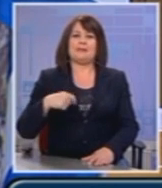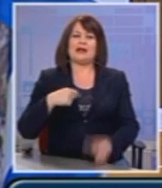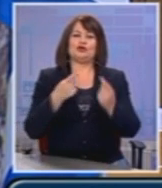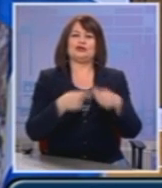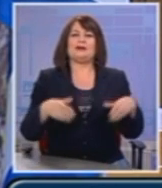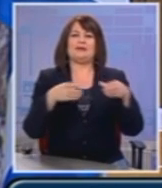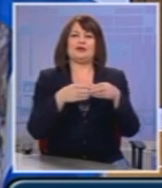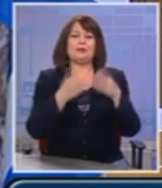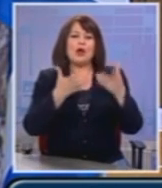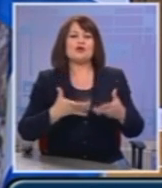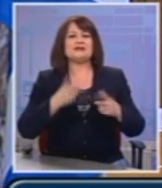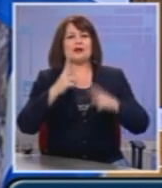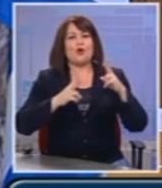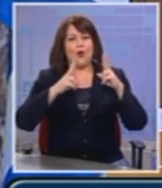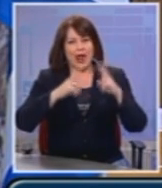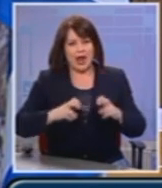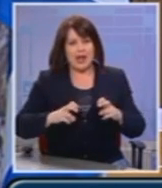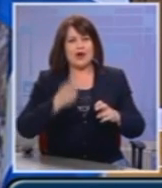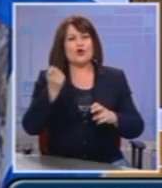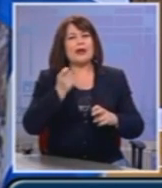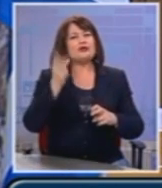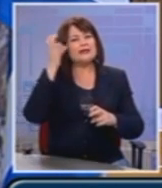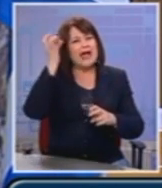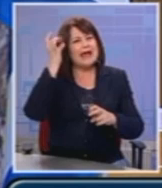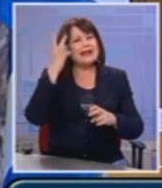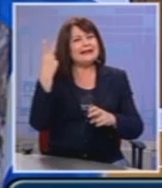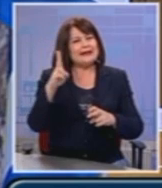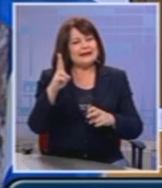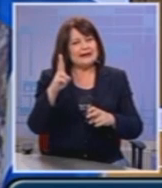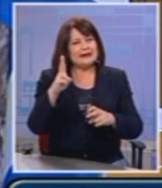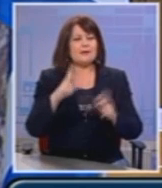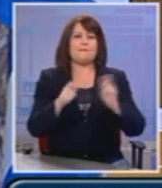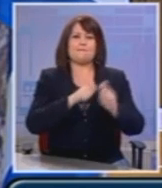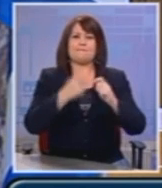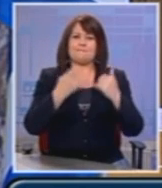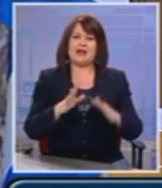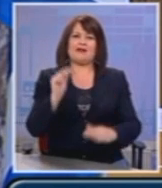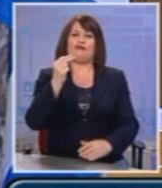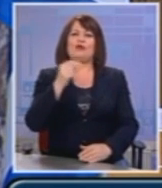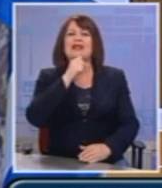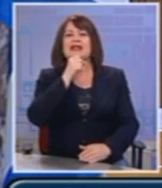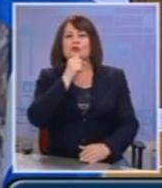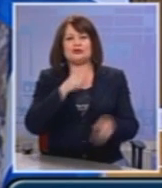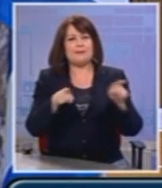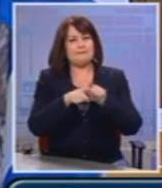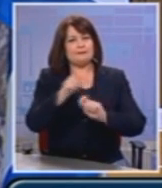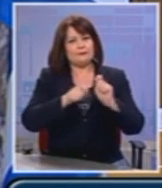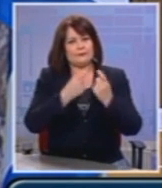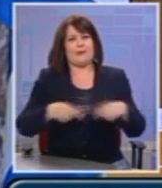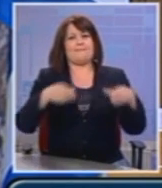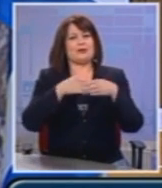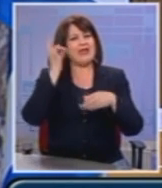επιτροπής λογιστικού ελέγχου του χρέους της αργεντινής που έχει συγκροτηθεί από βουλή και γερουσία στην